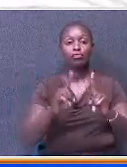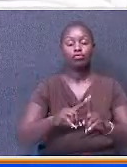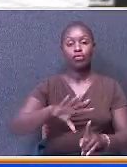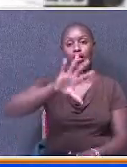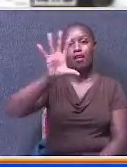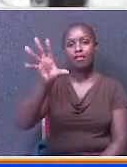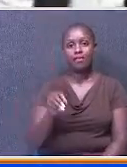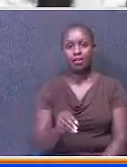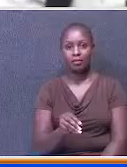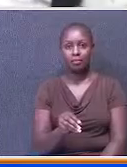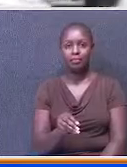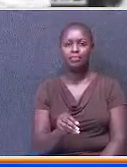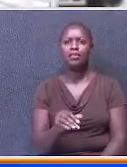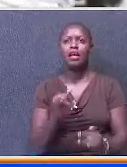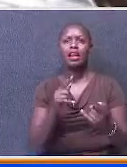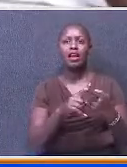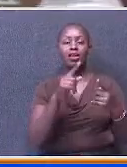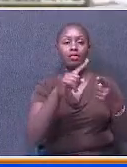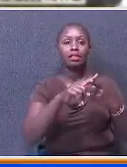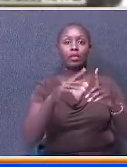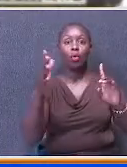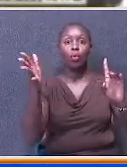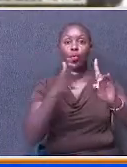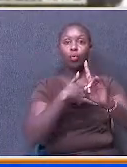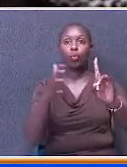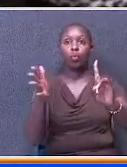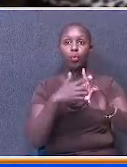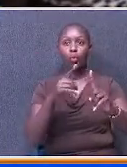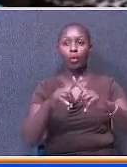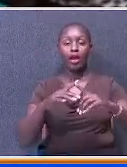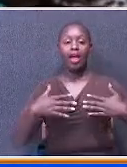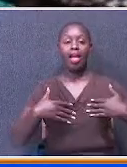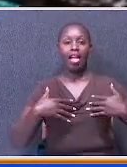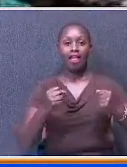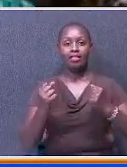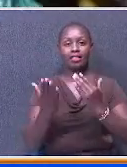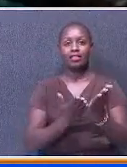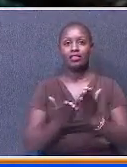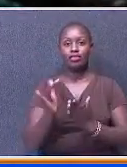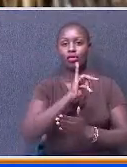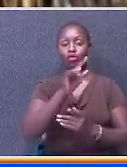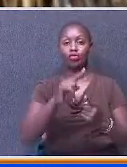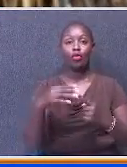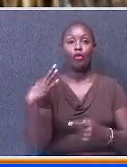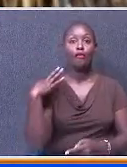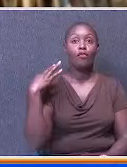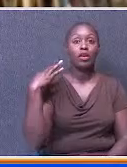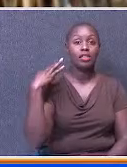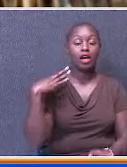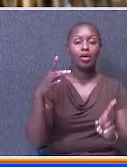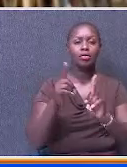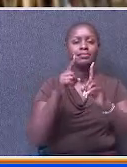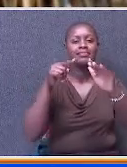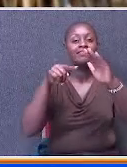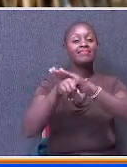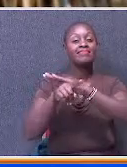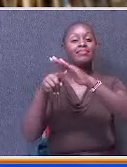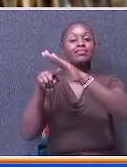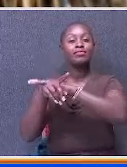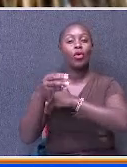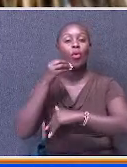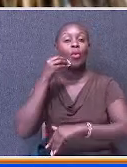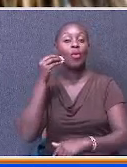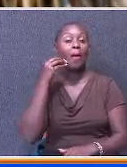level. Kampeni hiyo itawahusisha wahudumu wa afya waliojitolea katika jamii ambao watazuru nyumba baada ya nyumba